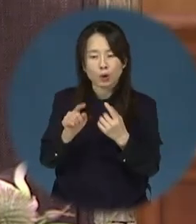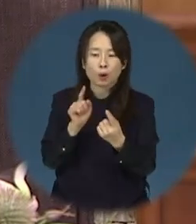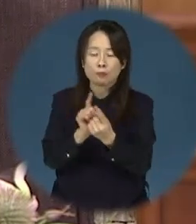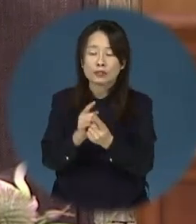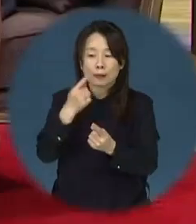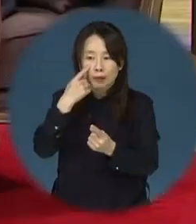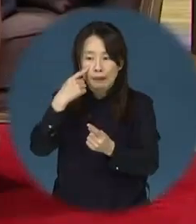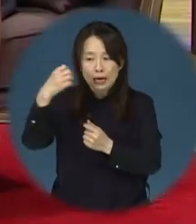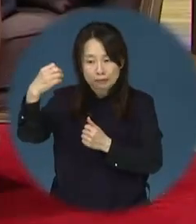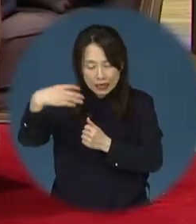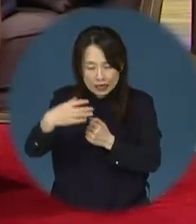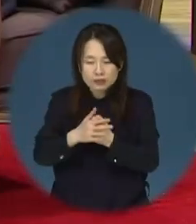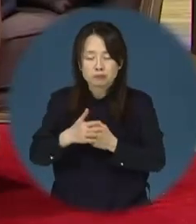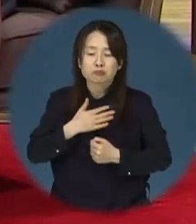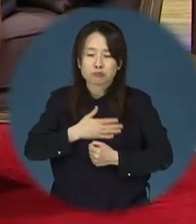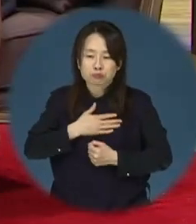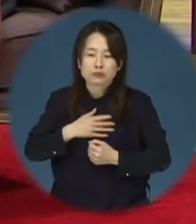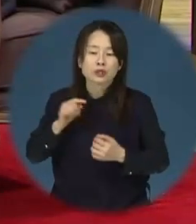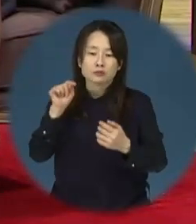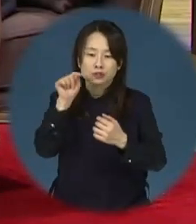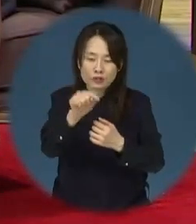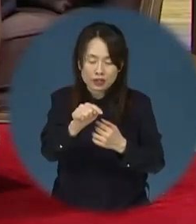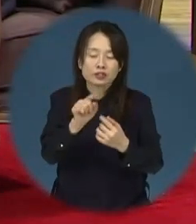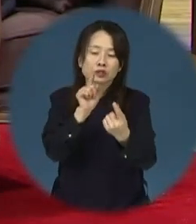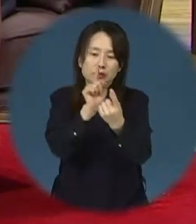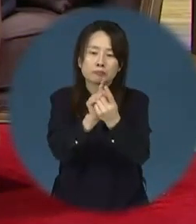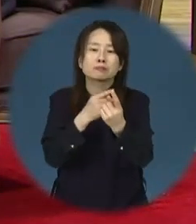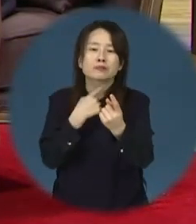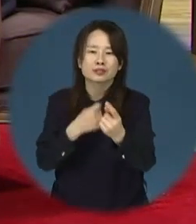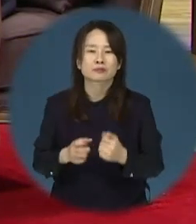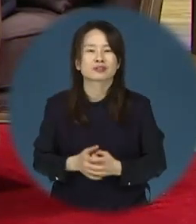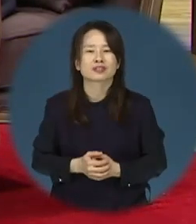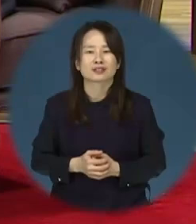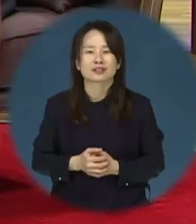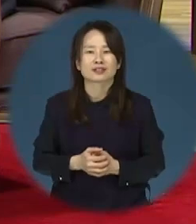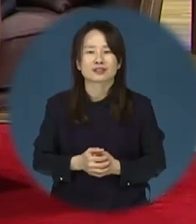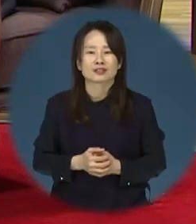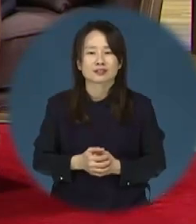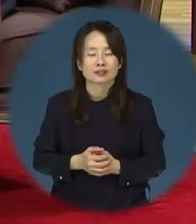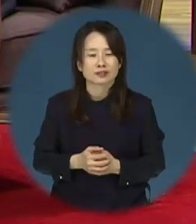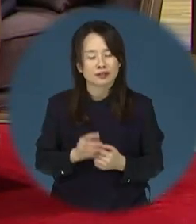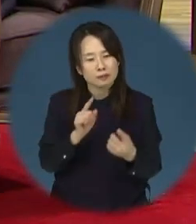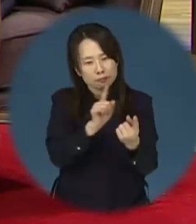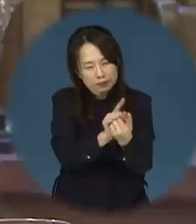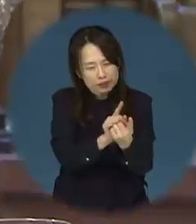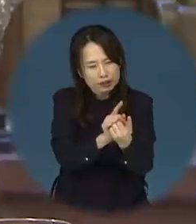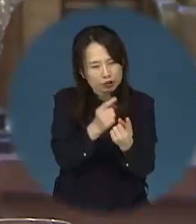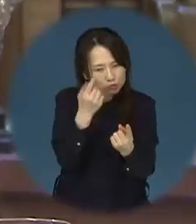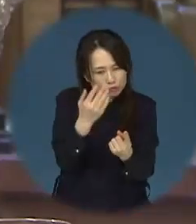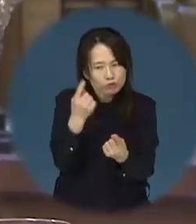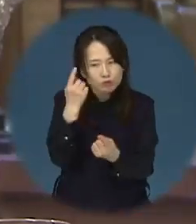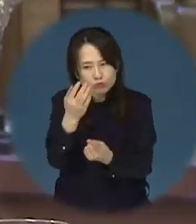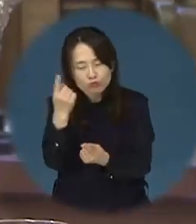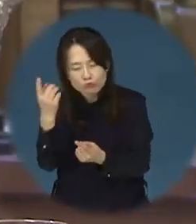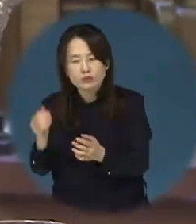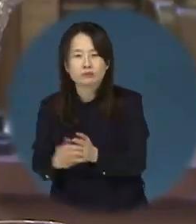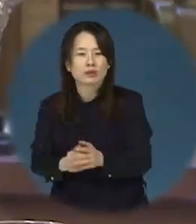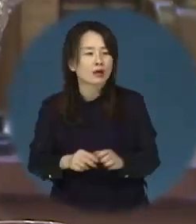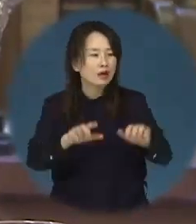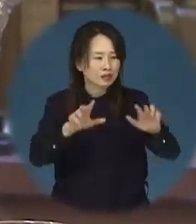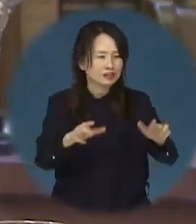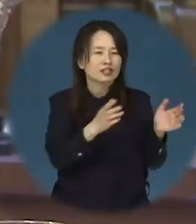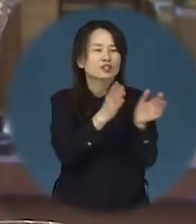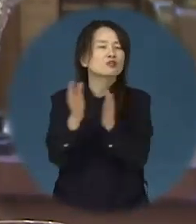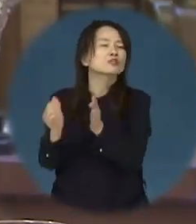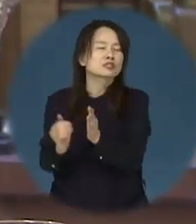뭐 거기도 가고. 그래서 일단 가라고 체계적인 가이드를 받으신 거예요. 가라고 그러셔서 다 가서 이렇게 만나보고 이제 좀 정리가 됩니다.